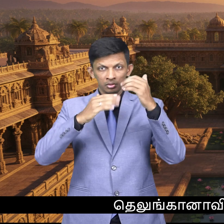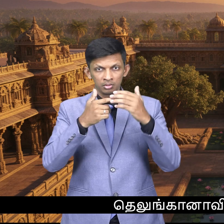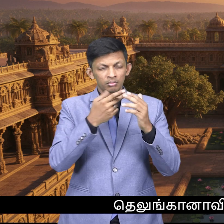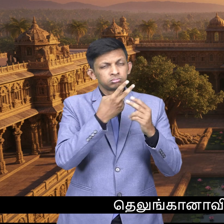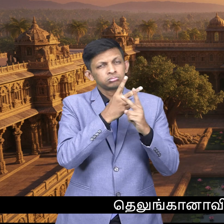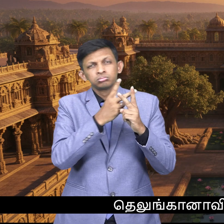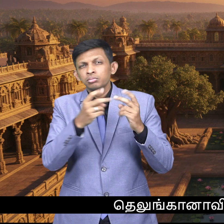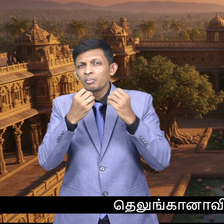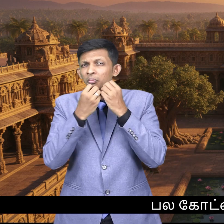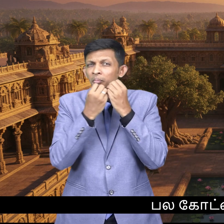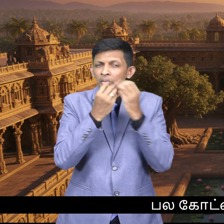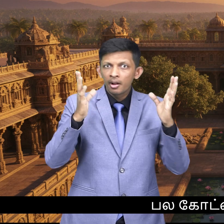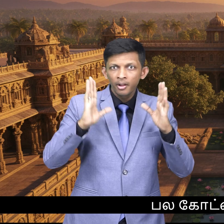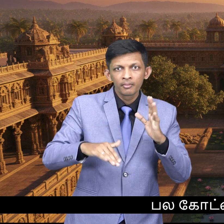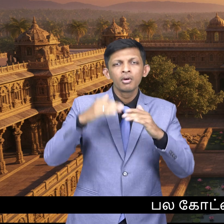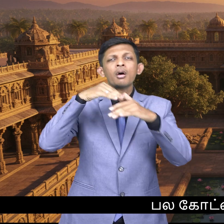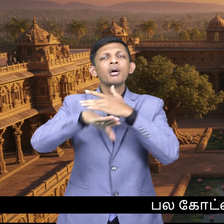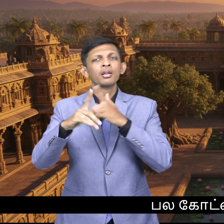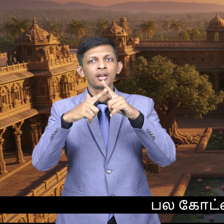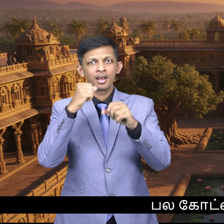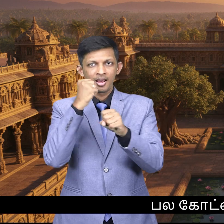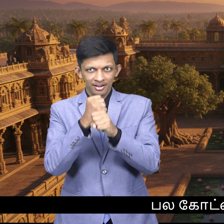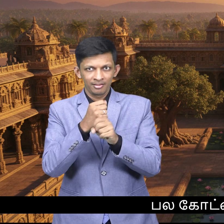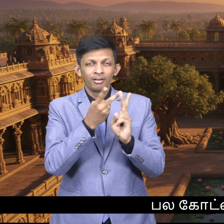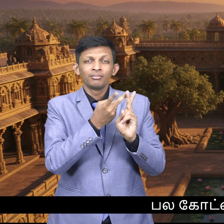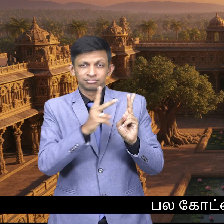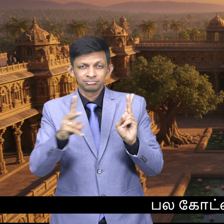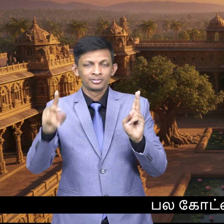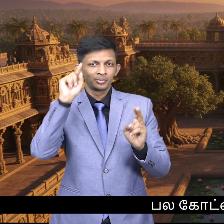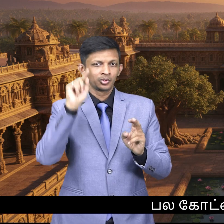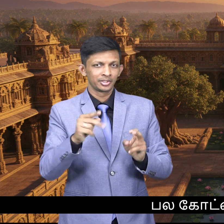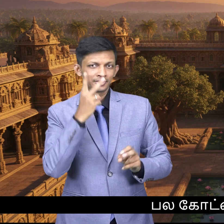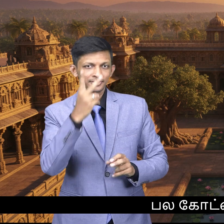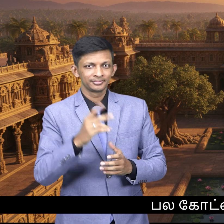தெலுங்கானாவில் பல்வேறு மன்னர்களால் பல கோட்டைகள் கட்டப்பட்டன.